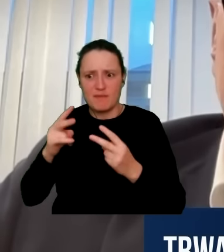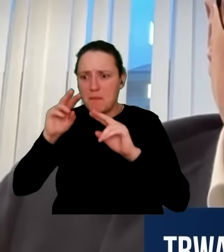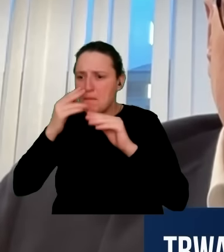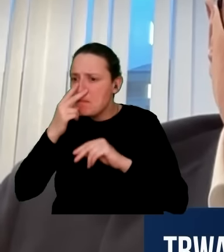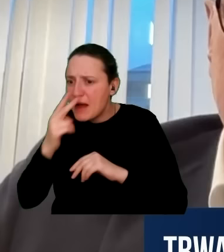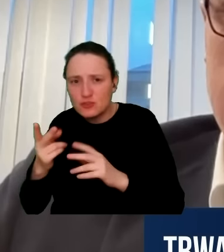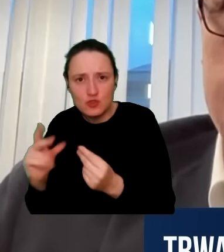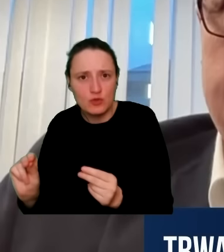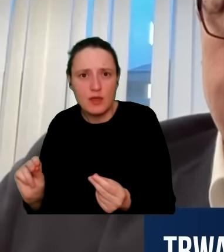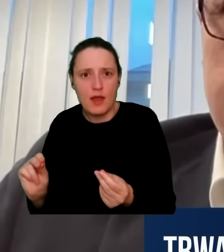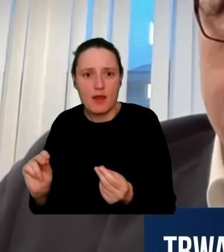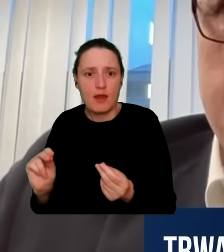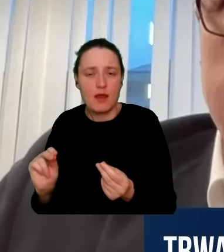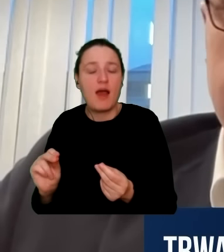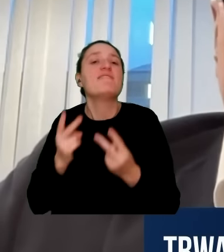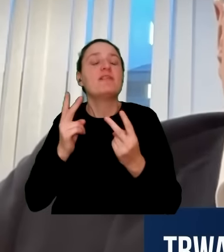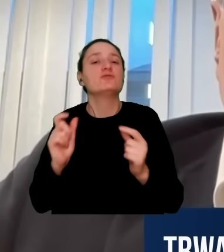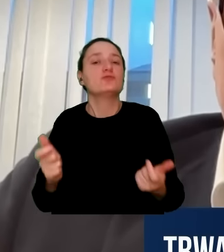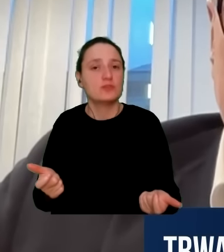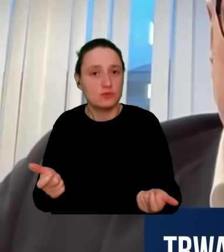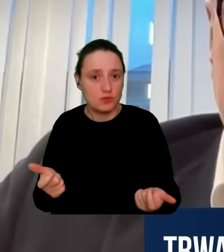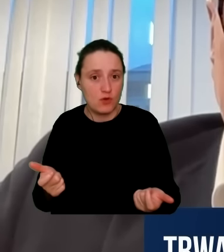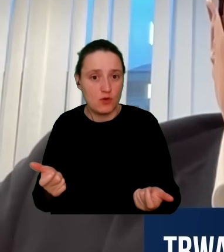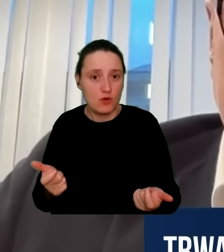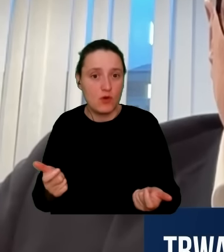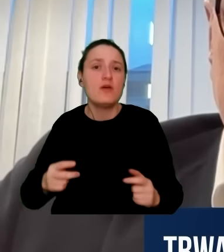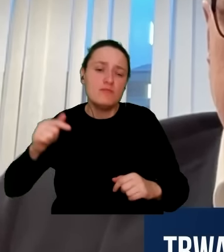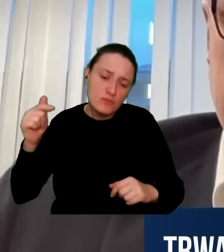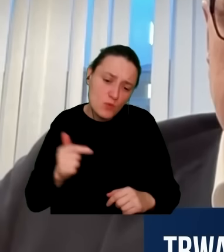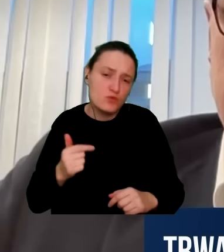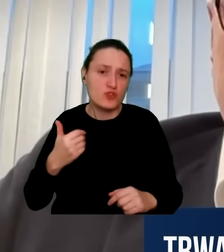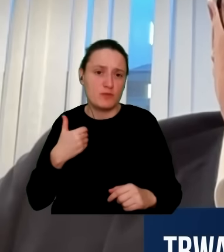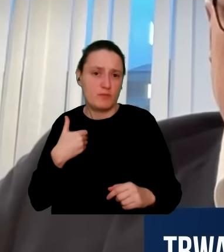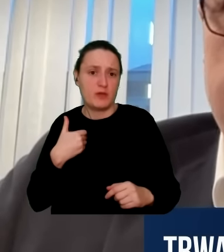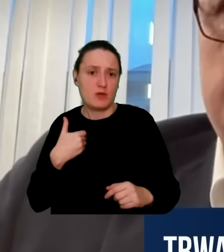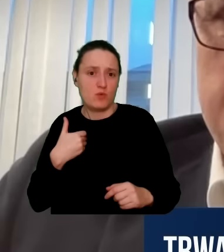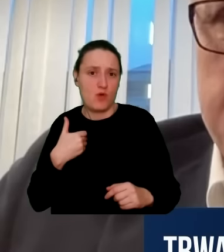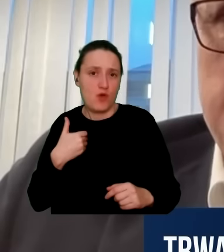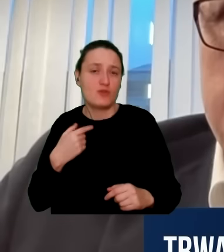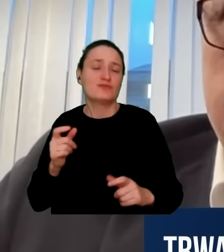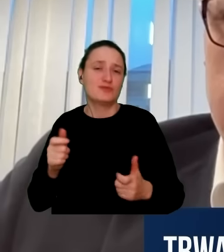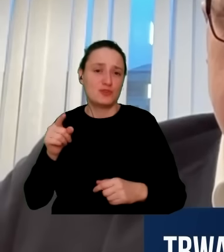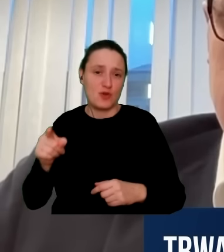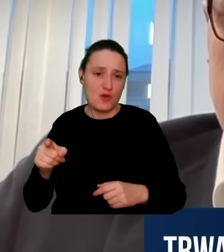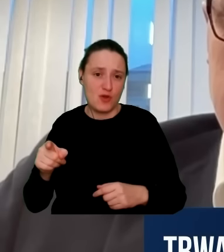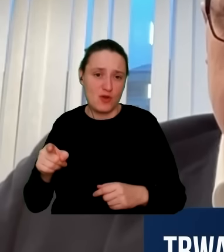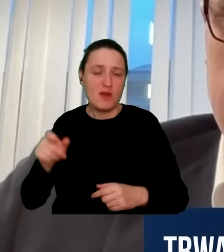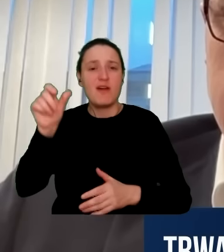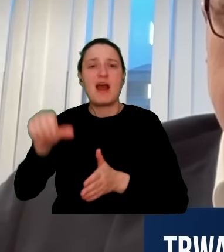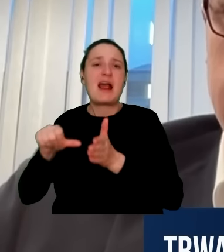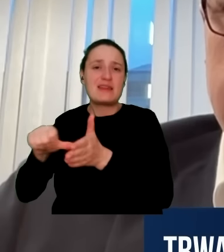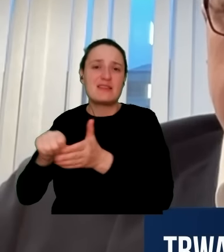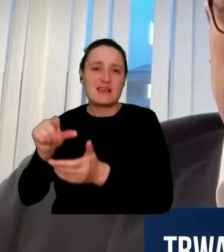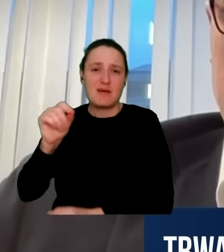Istotą rzeczy było to, że konieczne było przeprowadzenie operacji podmiany skompromitowanej kandydatki na kogoś,